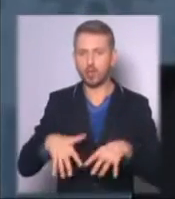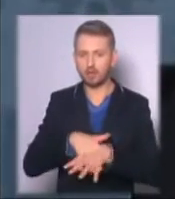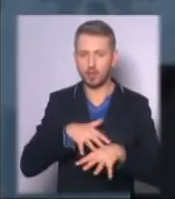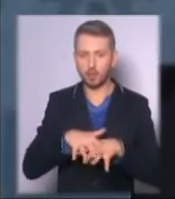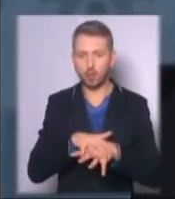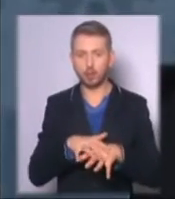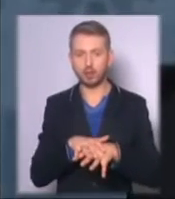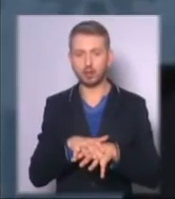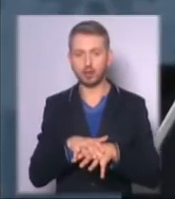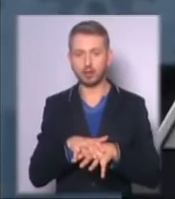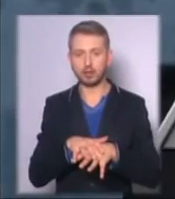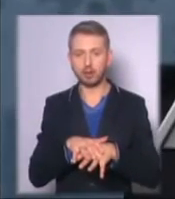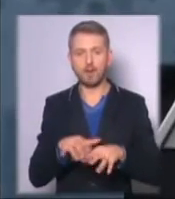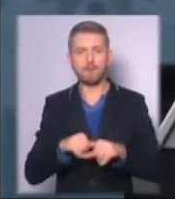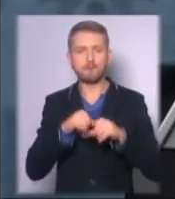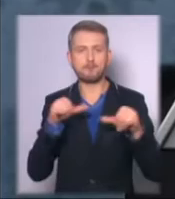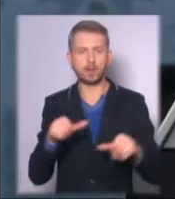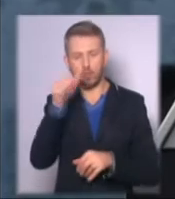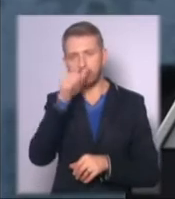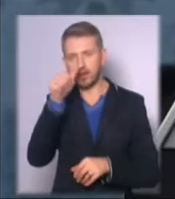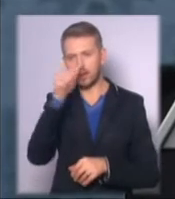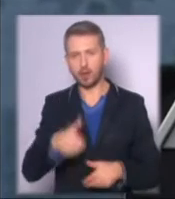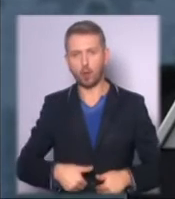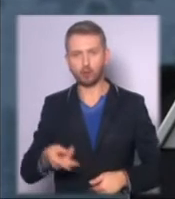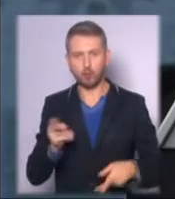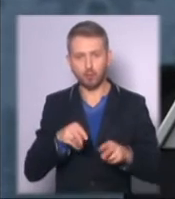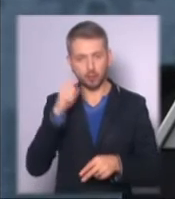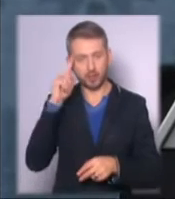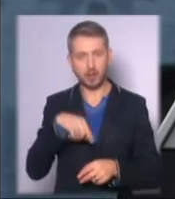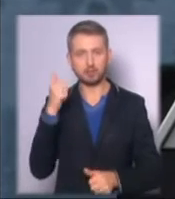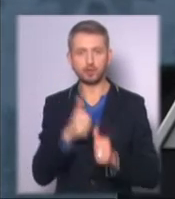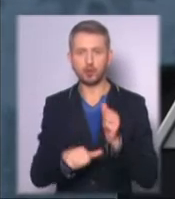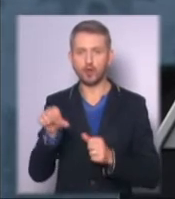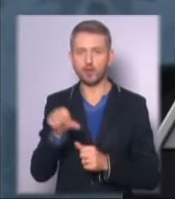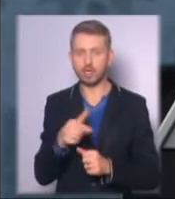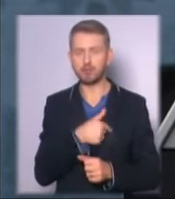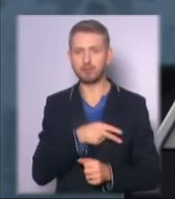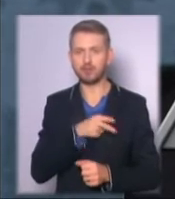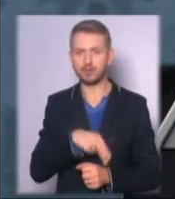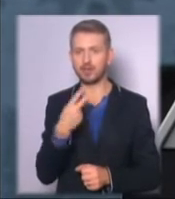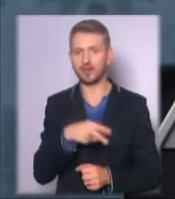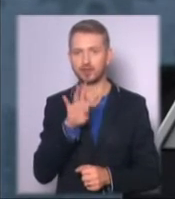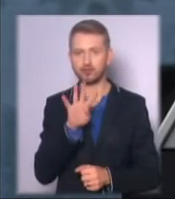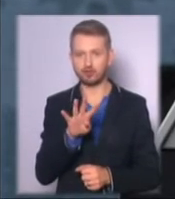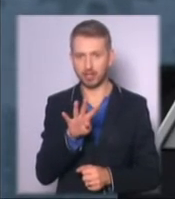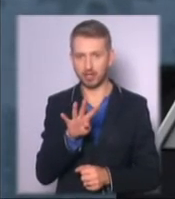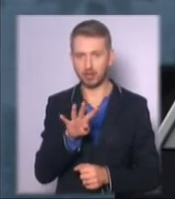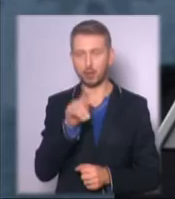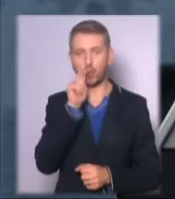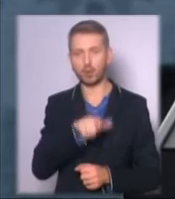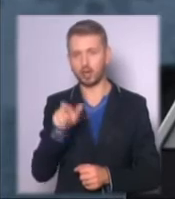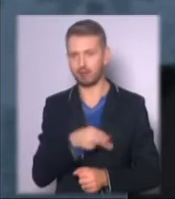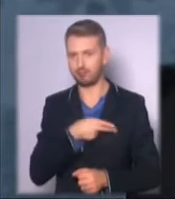Пікові місяці Голодомору, як ми знаємо, щохвилини ми втрачали 24